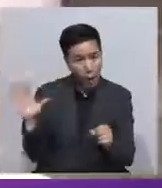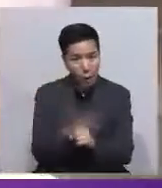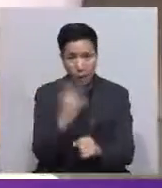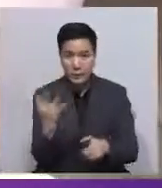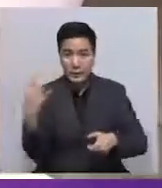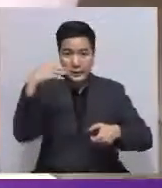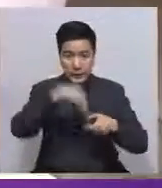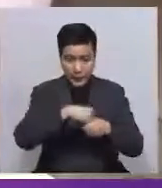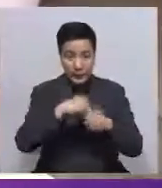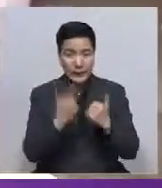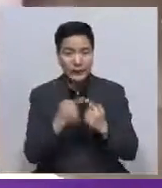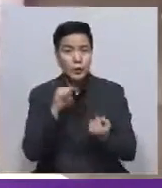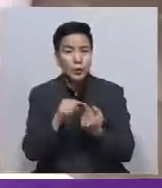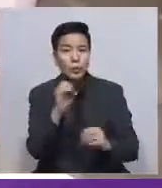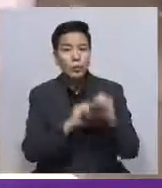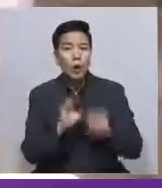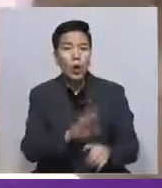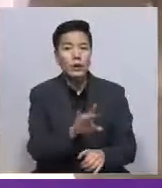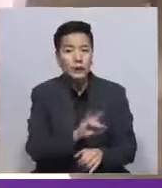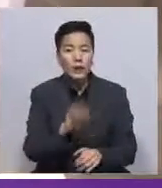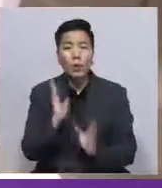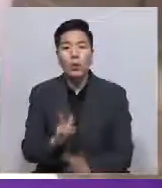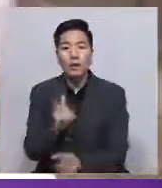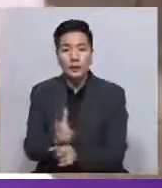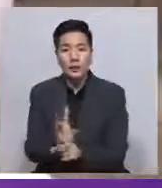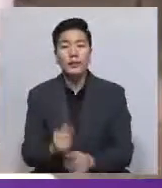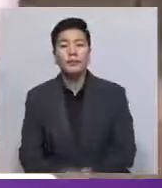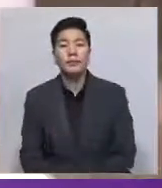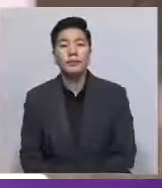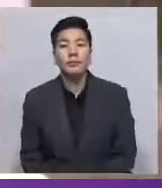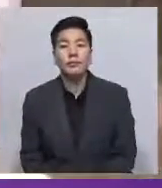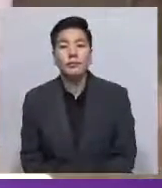ข็มเพื่อความปลอดภัยของสัตว์และผู้เลี้ยง เพราะว่ามันจะบังทัศนวิสัย